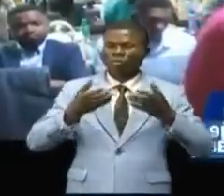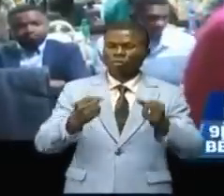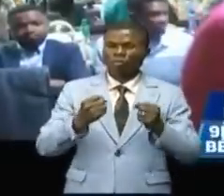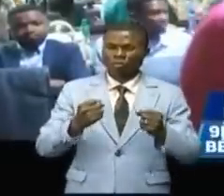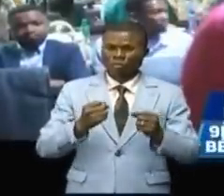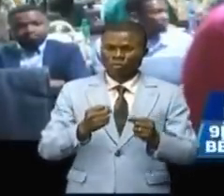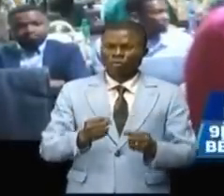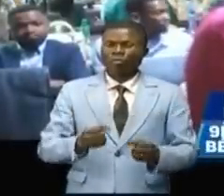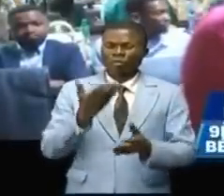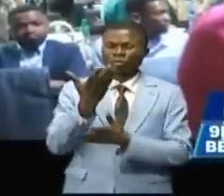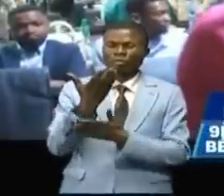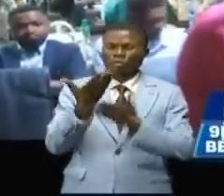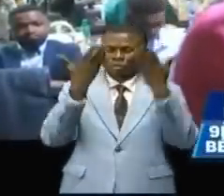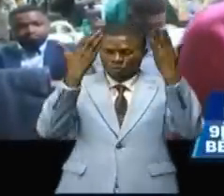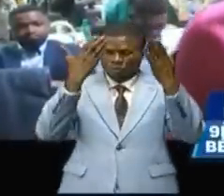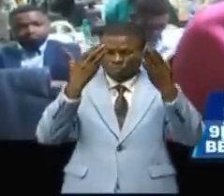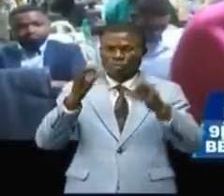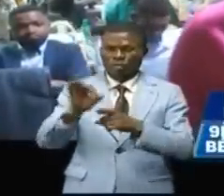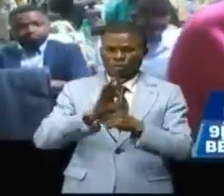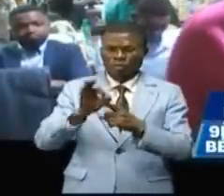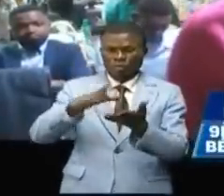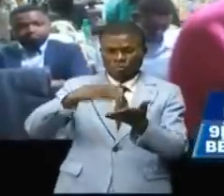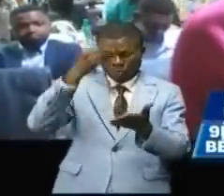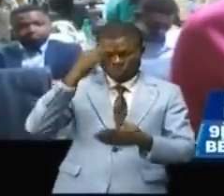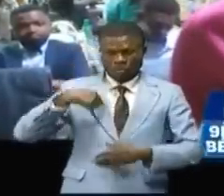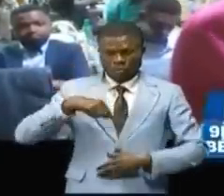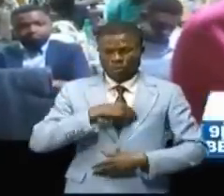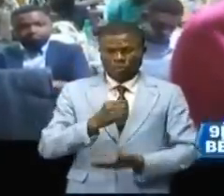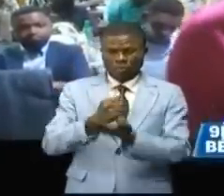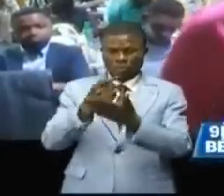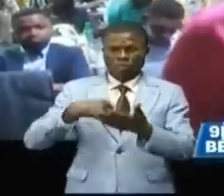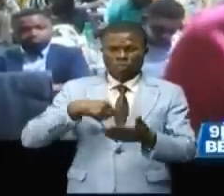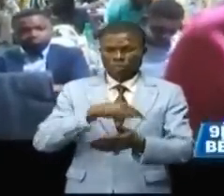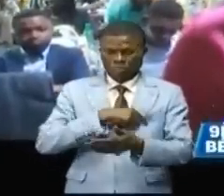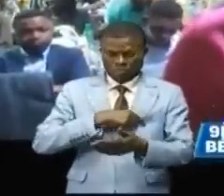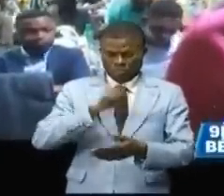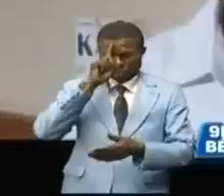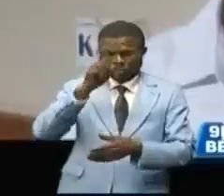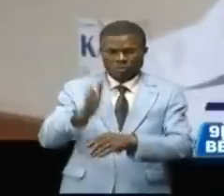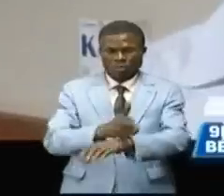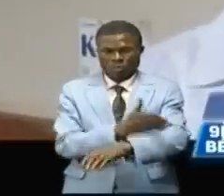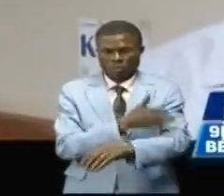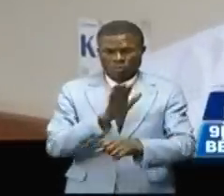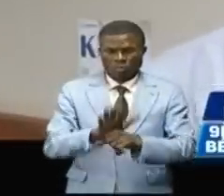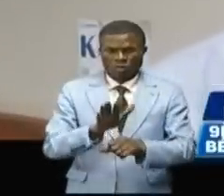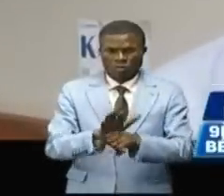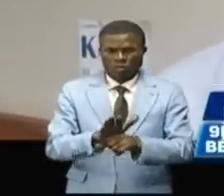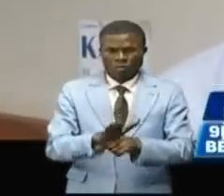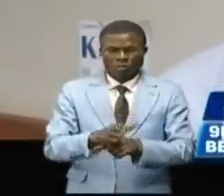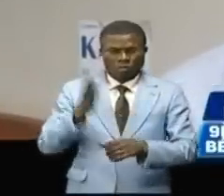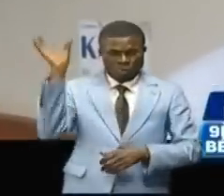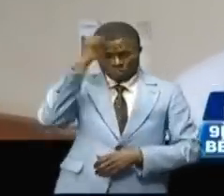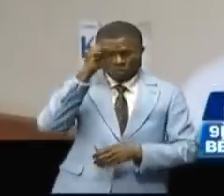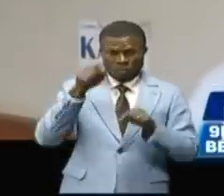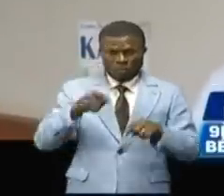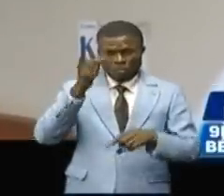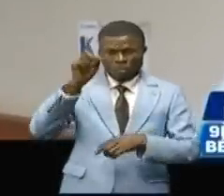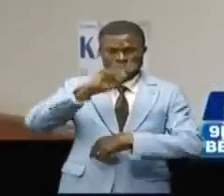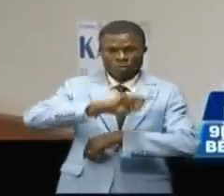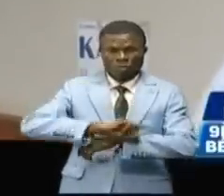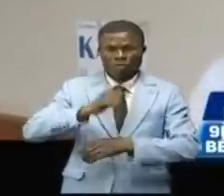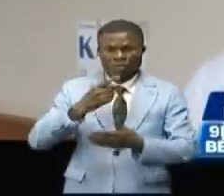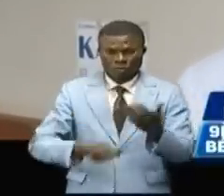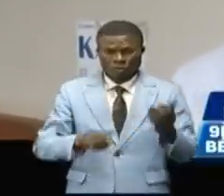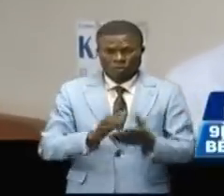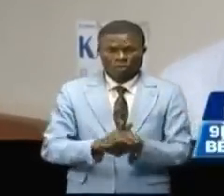bosser dur et avec cette formation, ça nous aide à élargir encore notre connaissance. Ce que j'ai pu retenir pour ces premiers jours